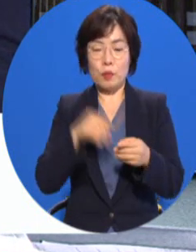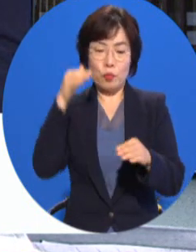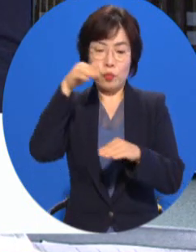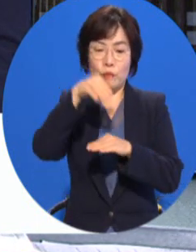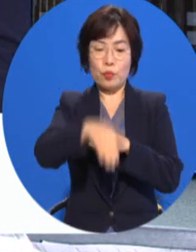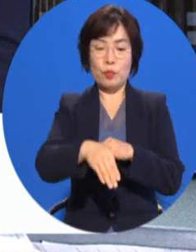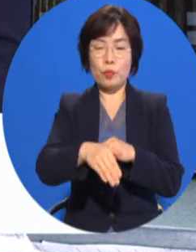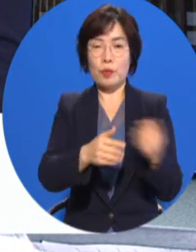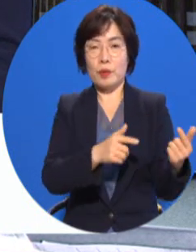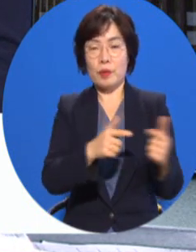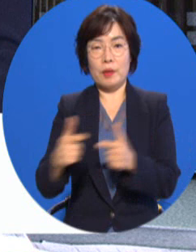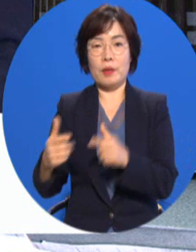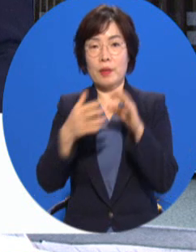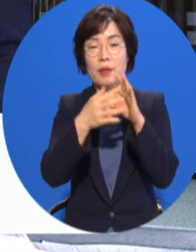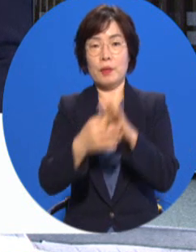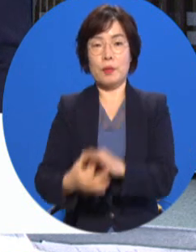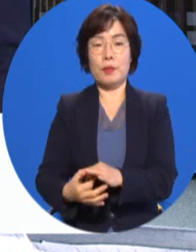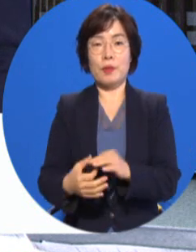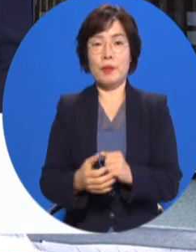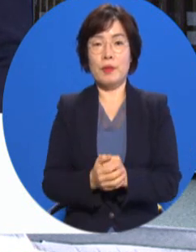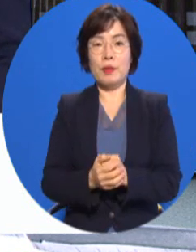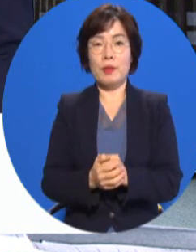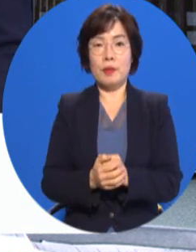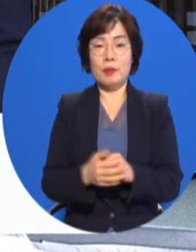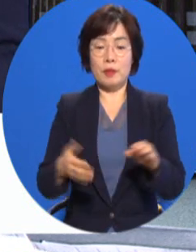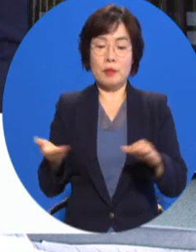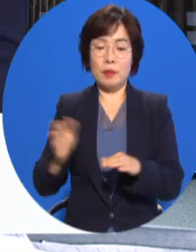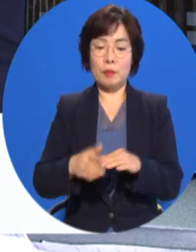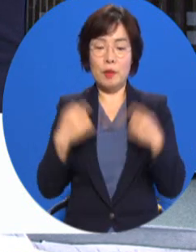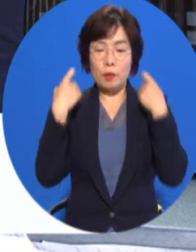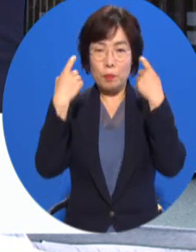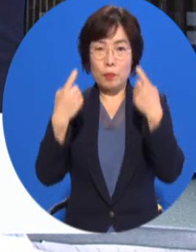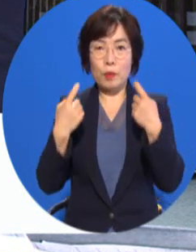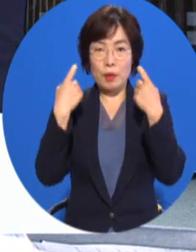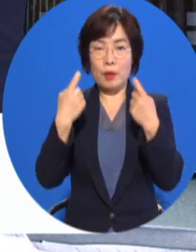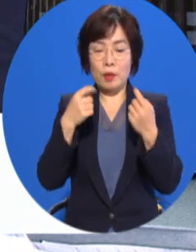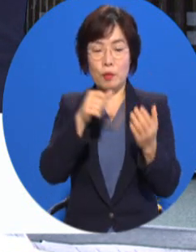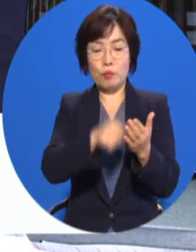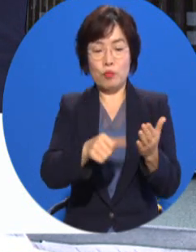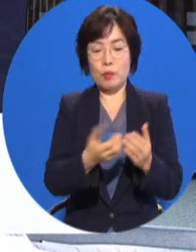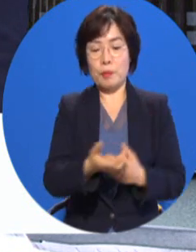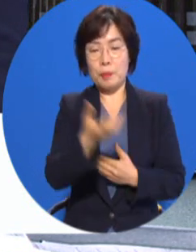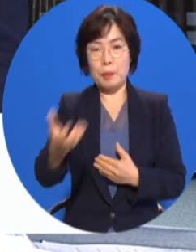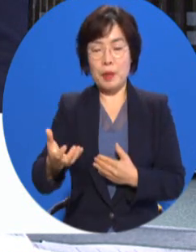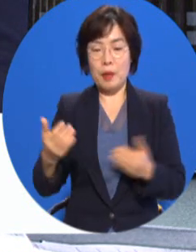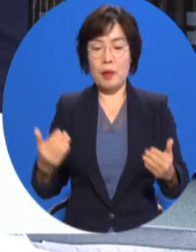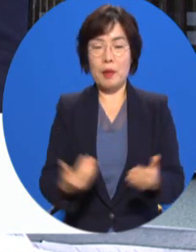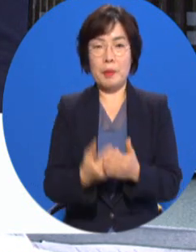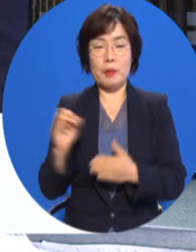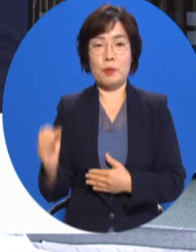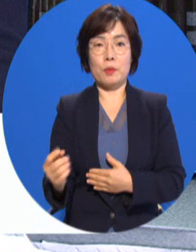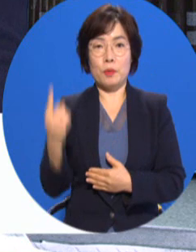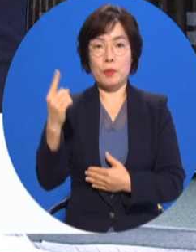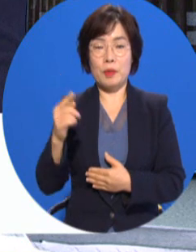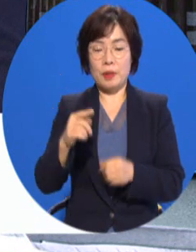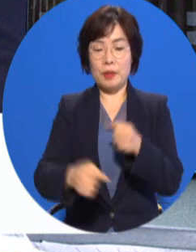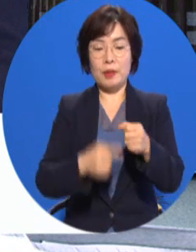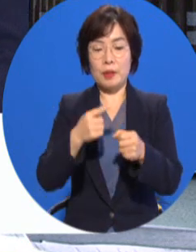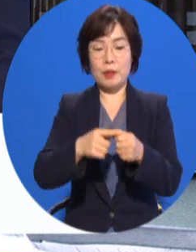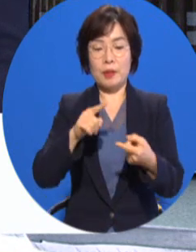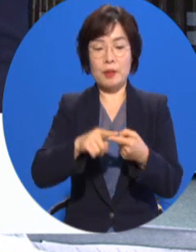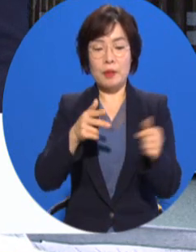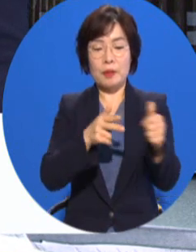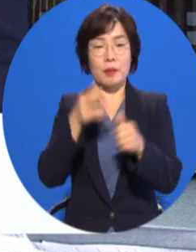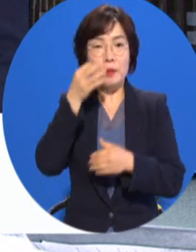등의 악재를 떨쳐내지 못했는데요. 반면 물류와 관광 분야는 새로운 발전 동력을 얻어낸 한 해였습니다.